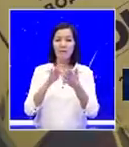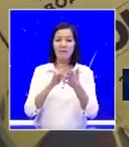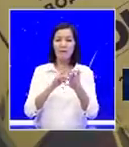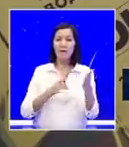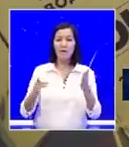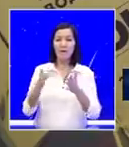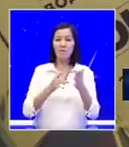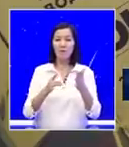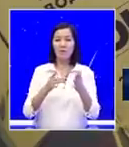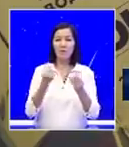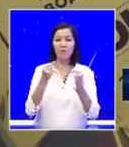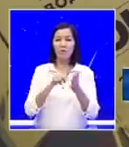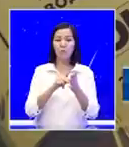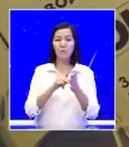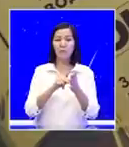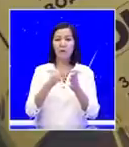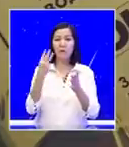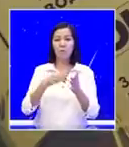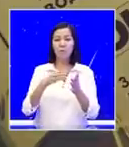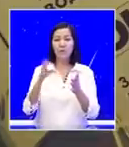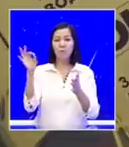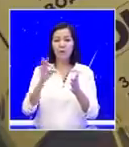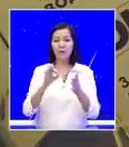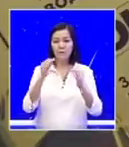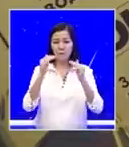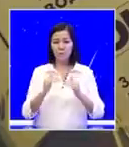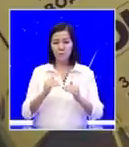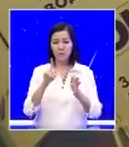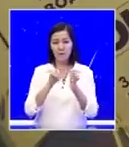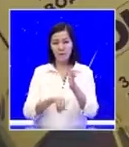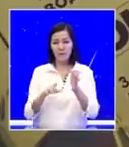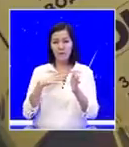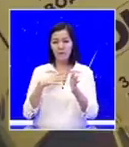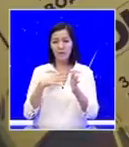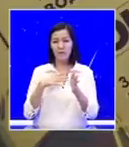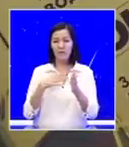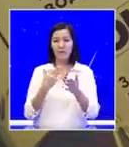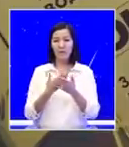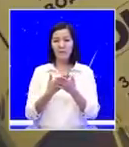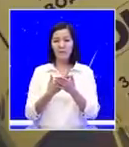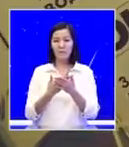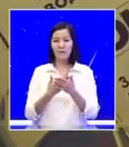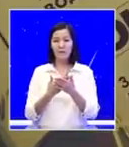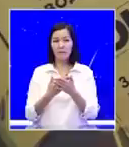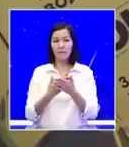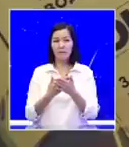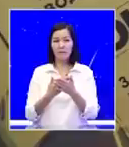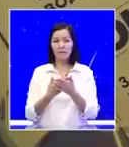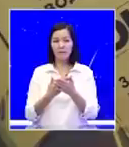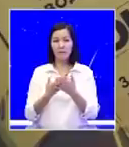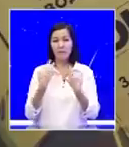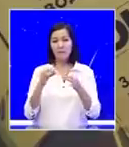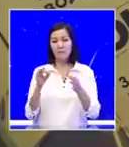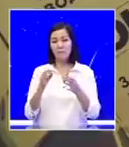30% өзгерттік, азайттық. Енді осы посттарды өткен адамдар, справкалар бағандар беспрепятственно жүру үшін